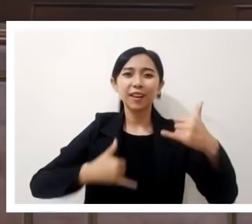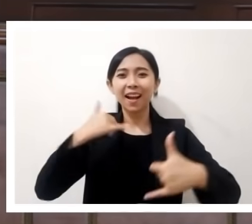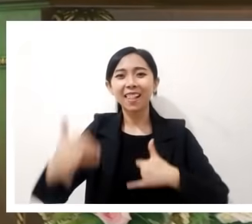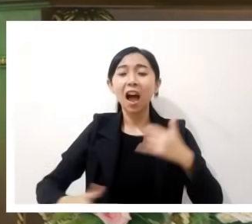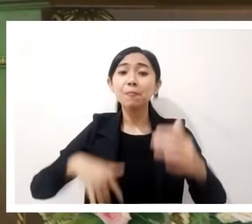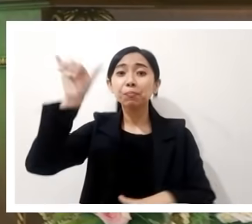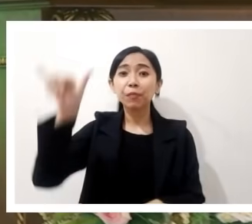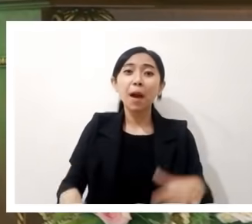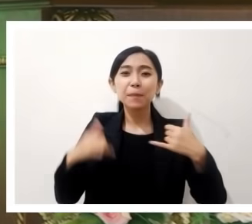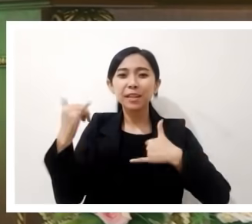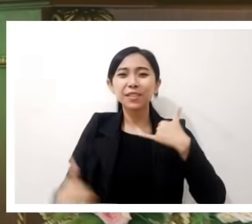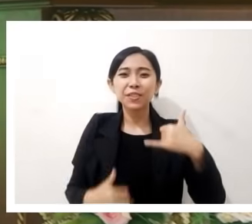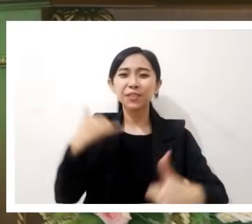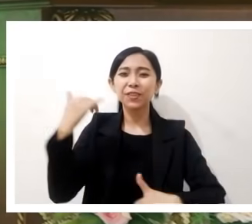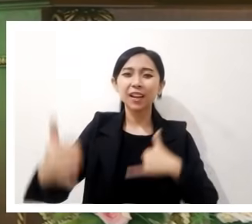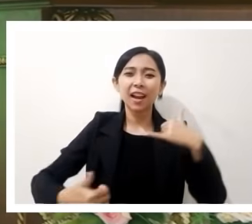bersukalah, ya